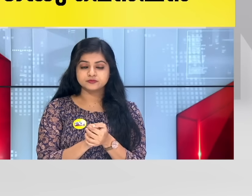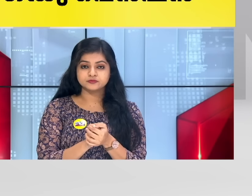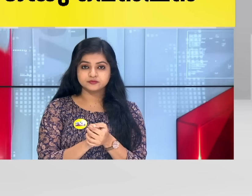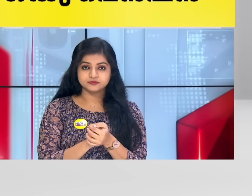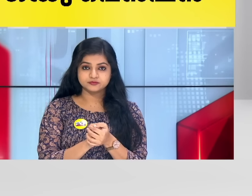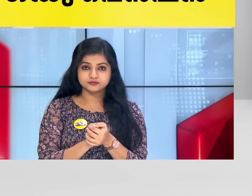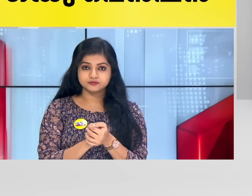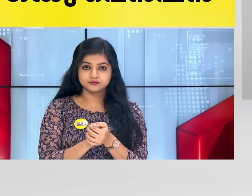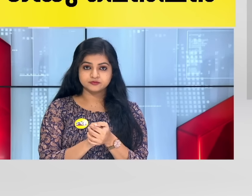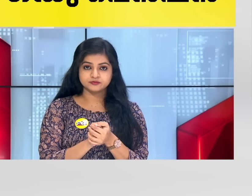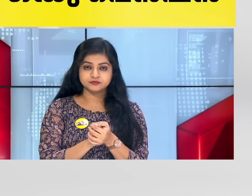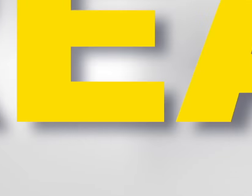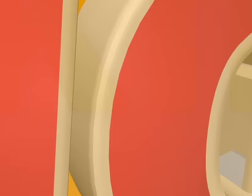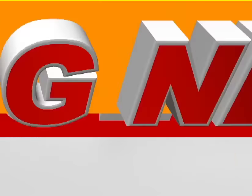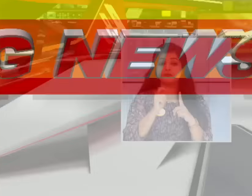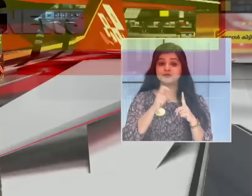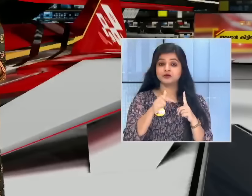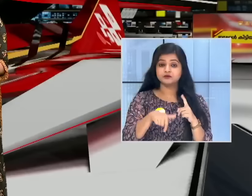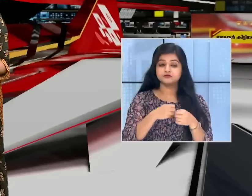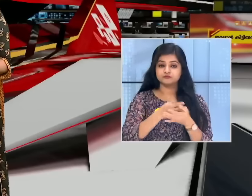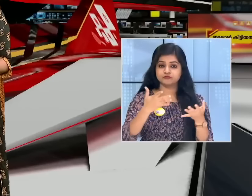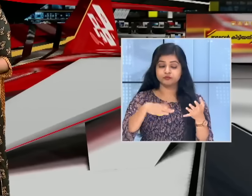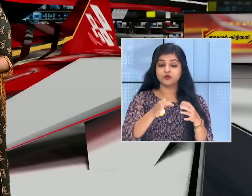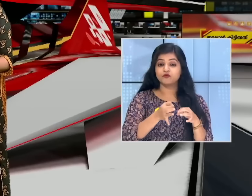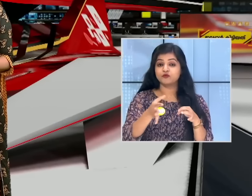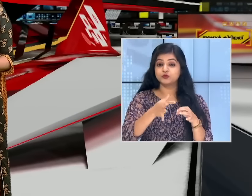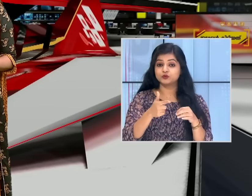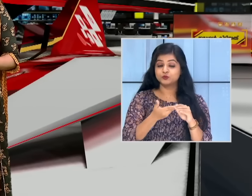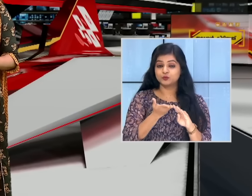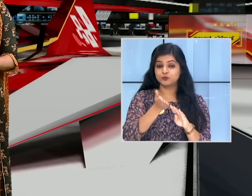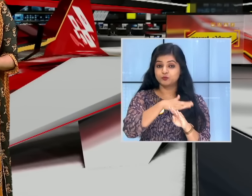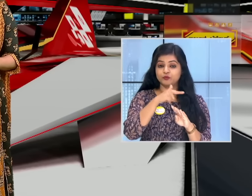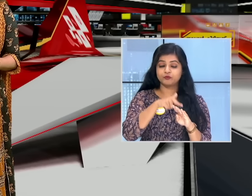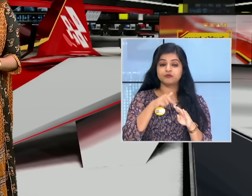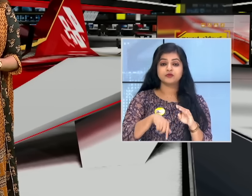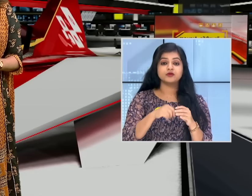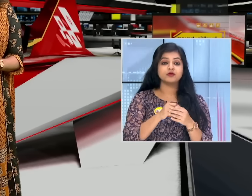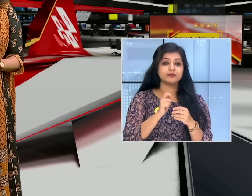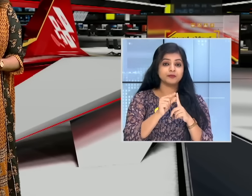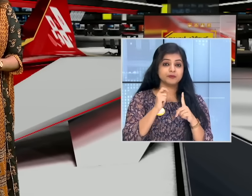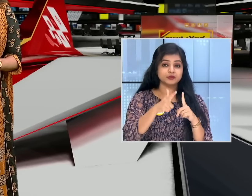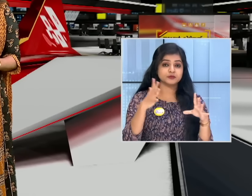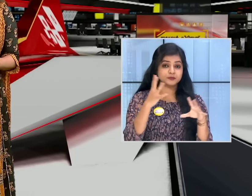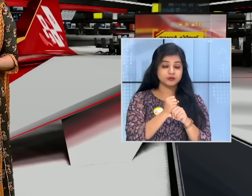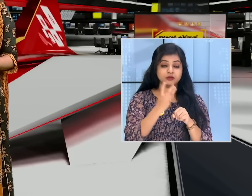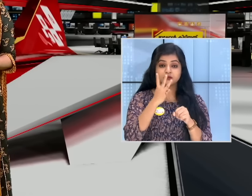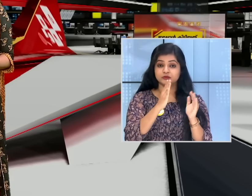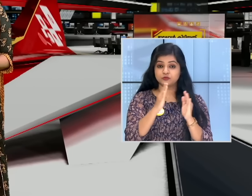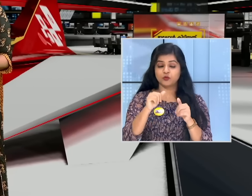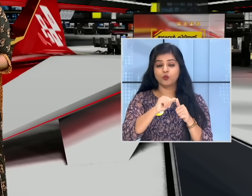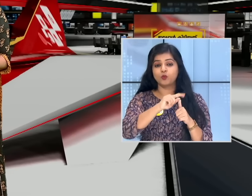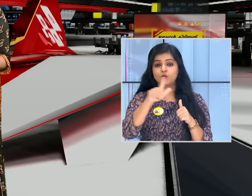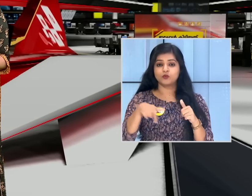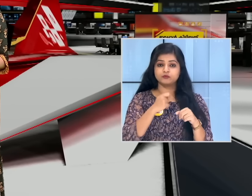ഗിരീഷ് ആണ് വിവരങ്ങൾ നൽകിയത് ക്ഷേമ പെൻഷൻ വിതരണം നടത്തും വിഷുവിന് മുൻപായി ഈ ക്ഷേമ പെൻഷൻ മൂന്ന് ഗടു പെൻഷൻ